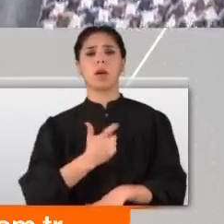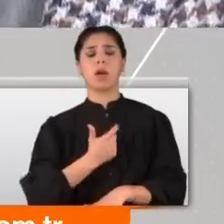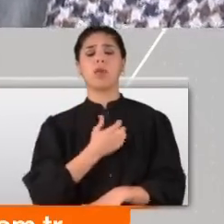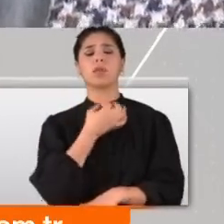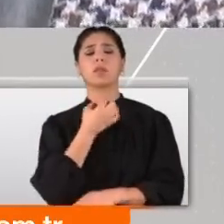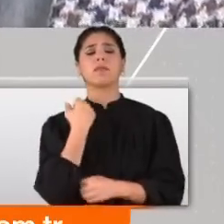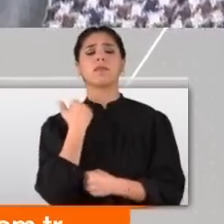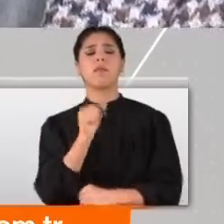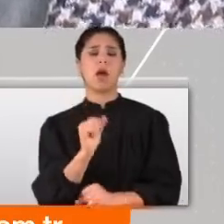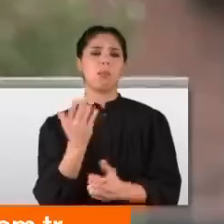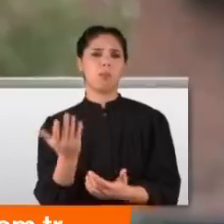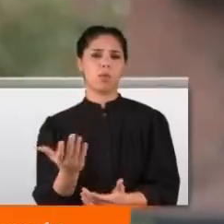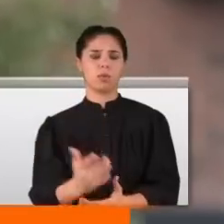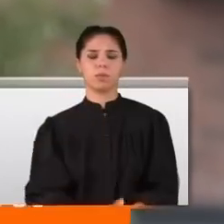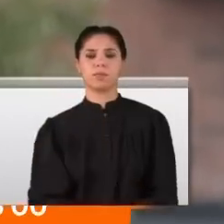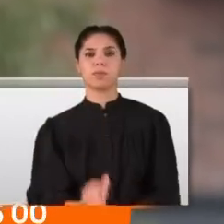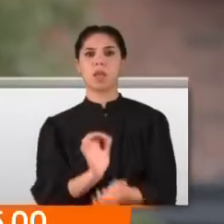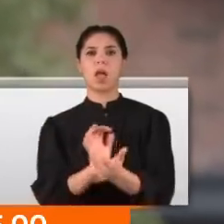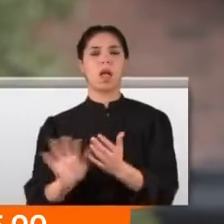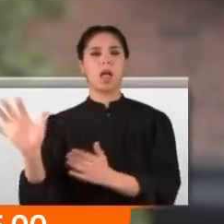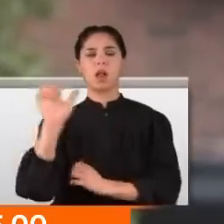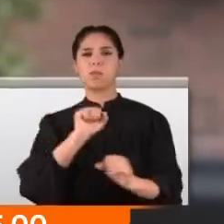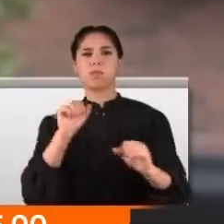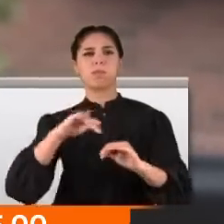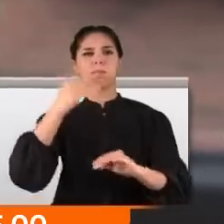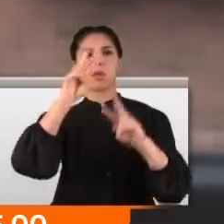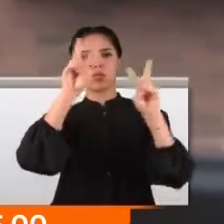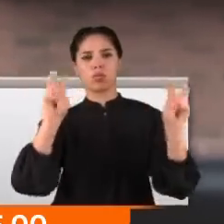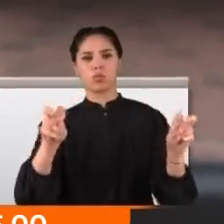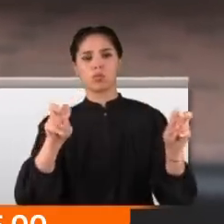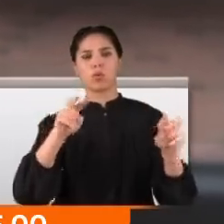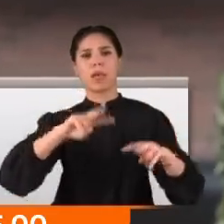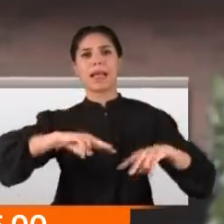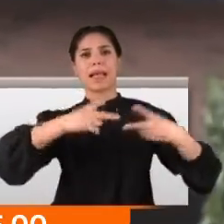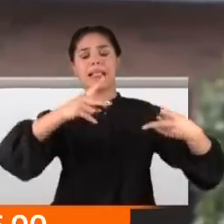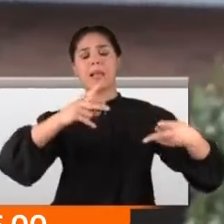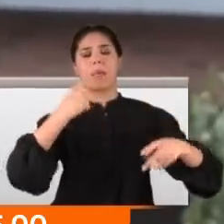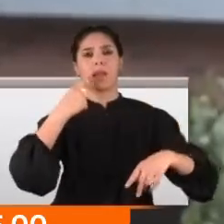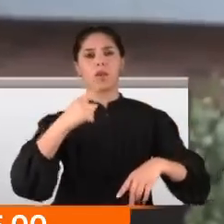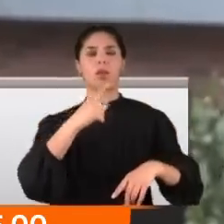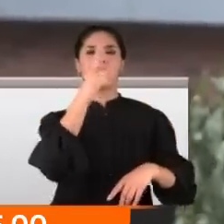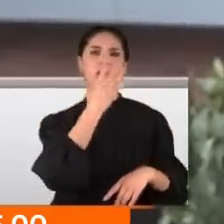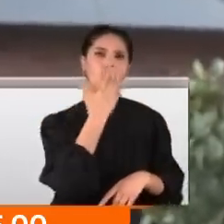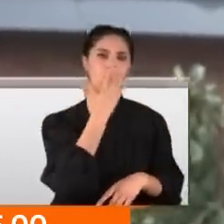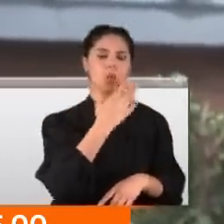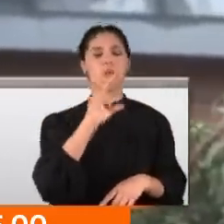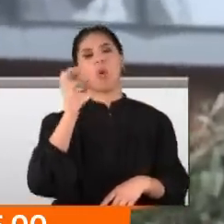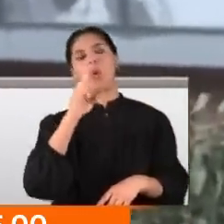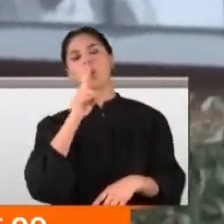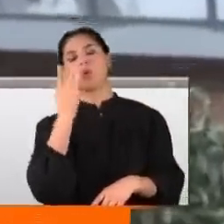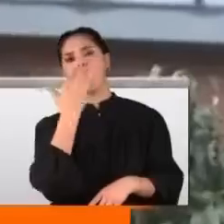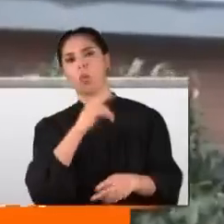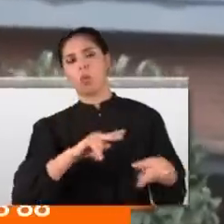etmez, kanun müsaade etmez. Velileri isyan ettiren bir diğer konu ise kademeli geçiş. Yani ilkokuldan ortaokula, ortaokuldan